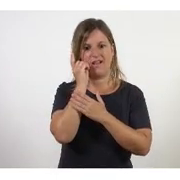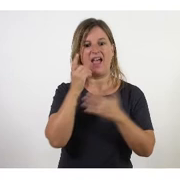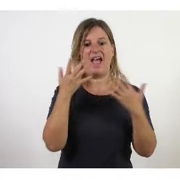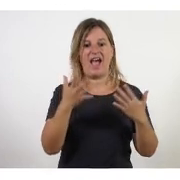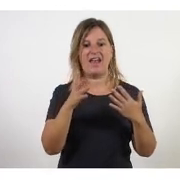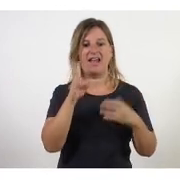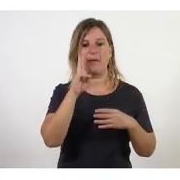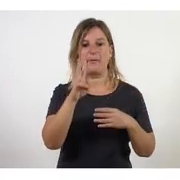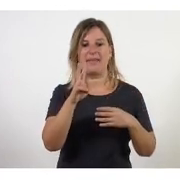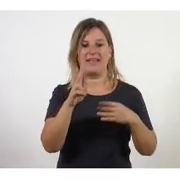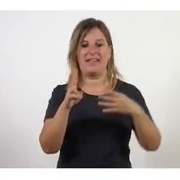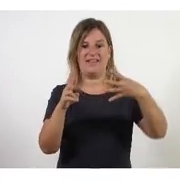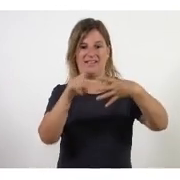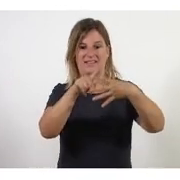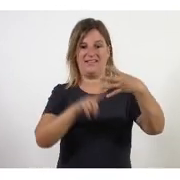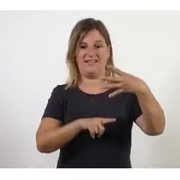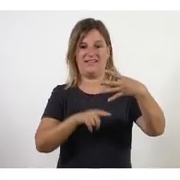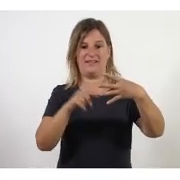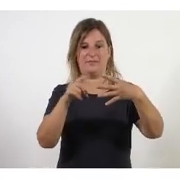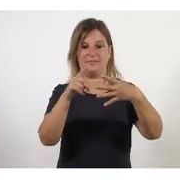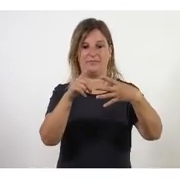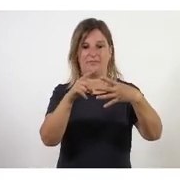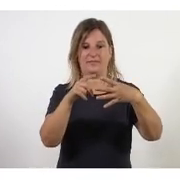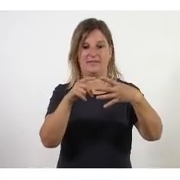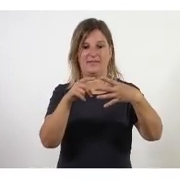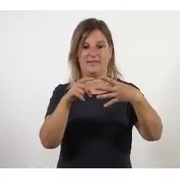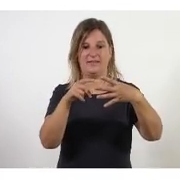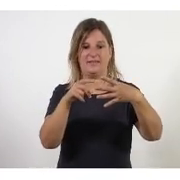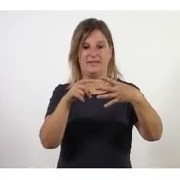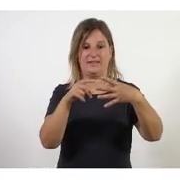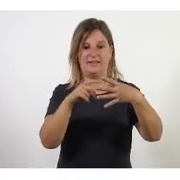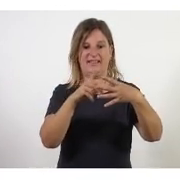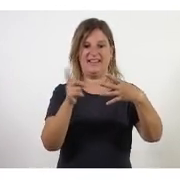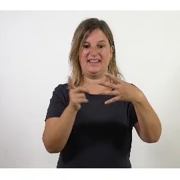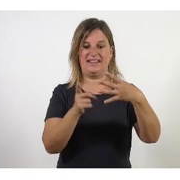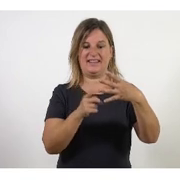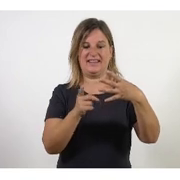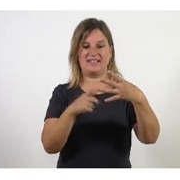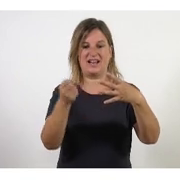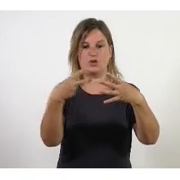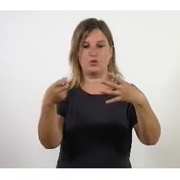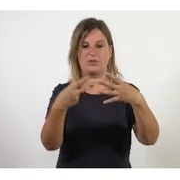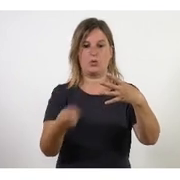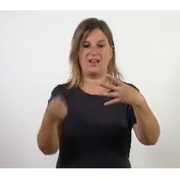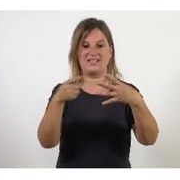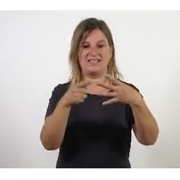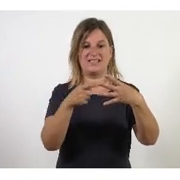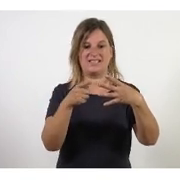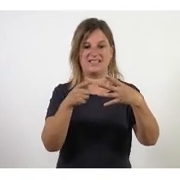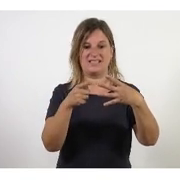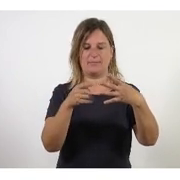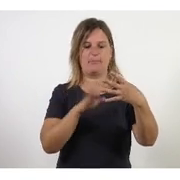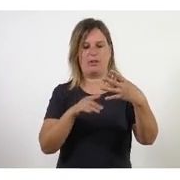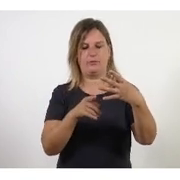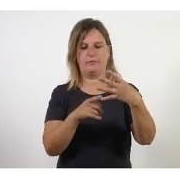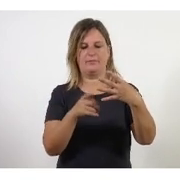Veieu en la segona filera, la tercera està dedicada als subtítols, la segona filera. En aquesta segona filera